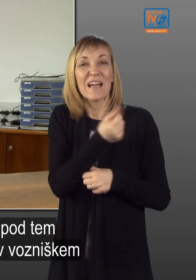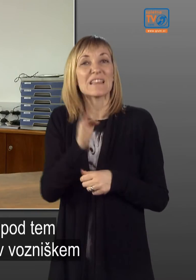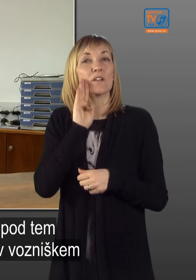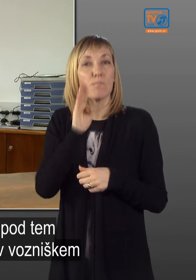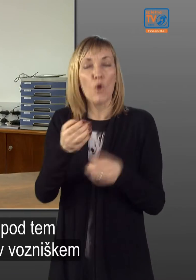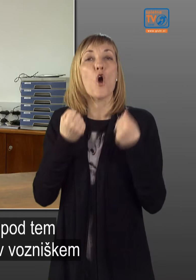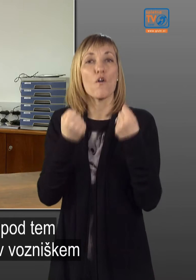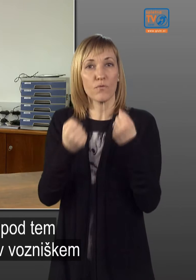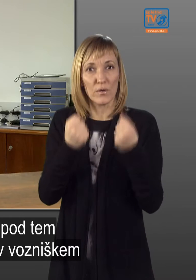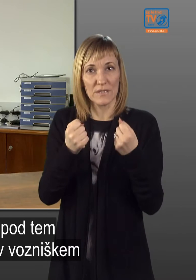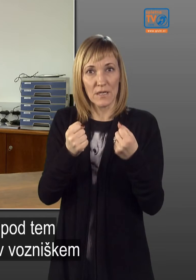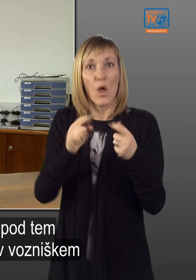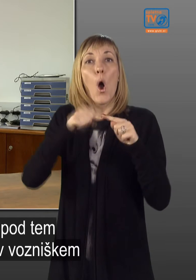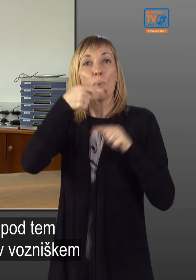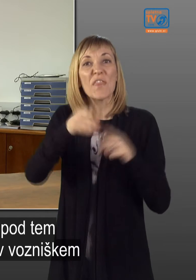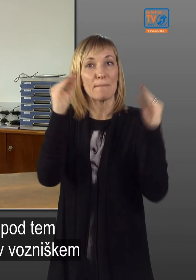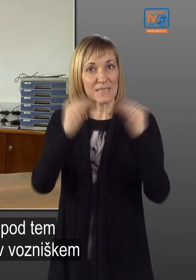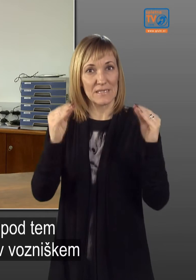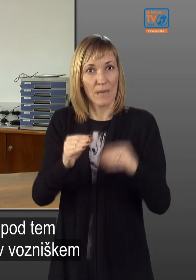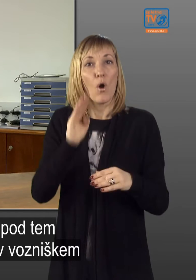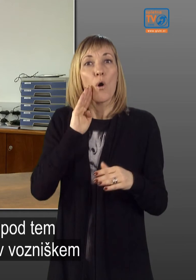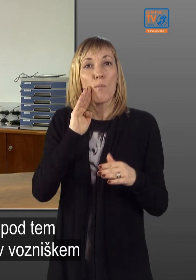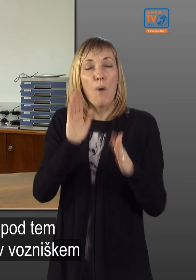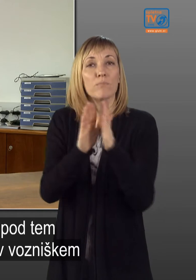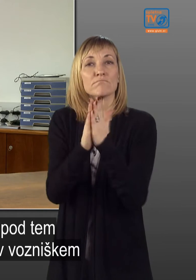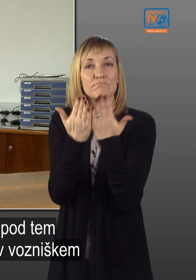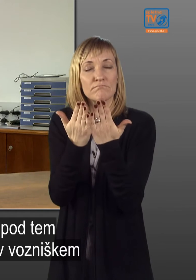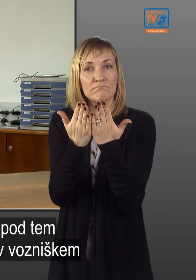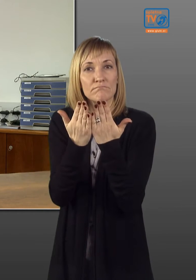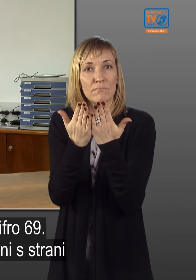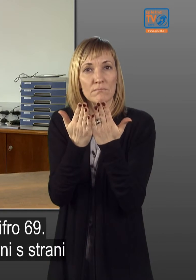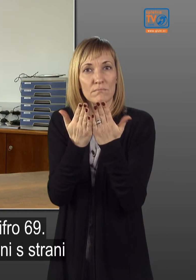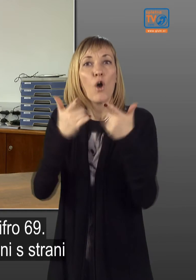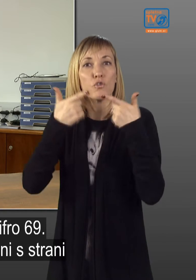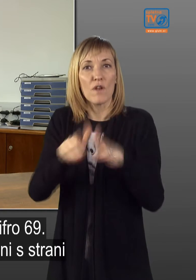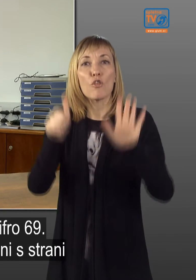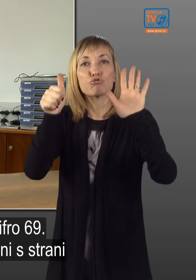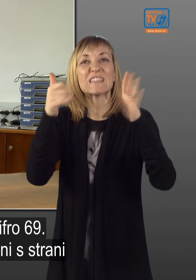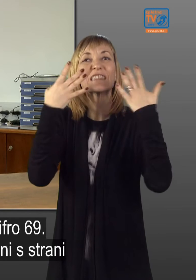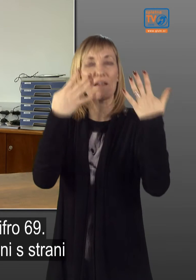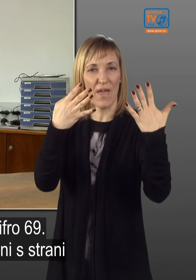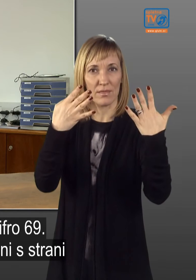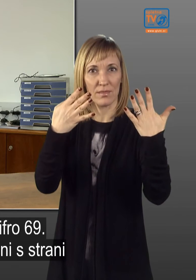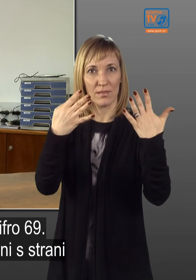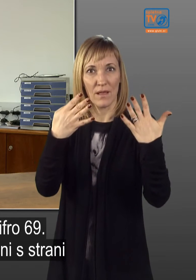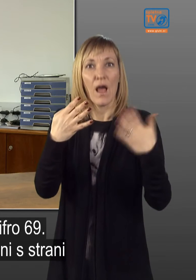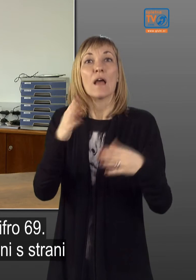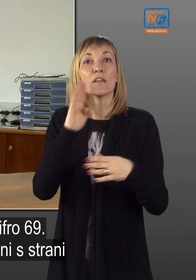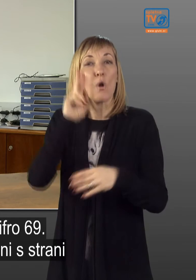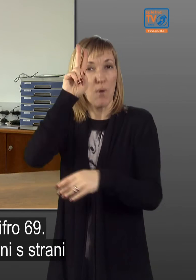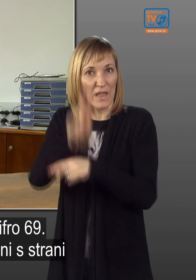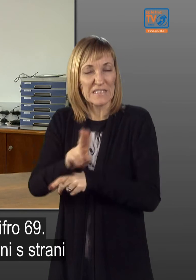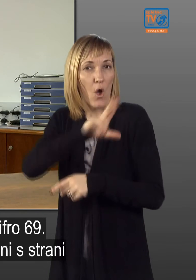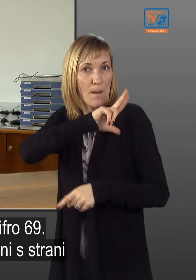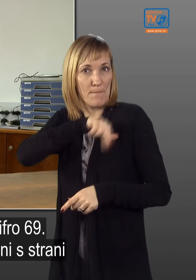Vozniki, kateri bodo vozili pod tem režimom, bodo imeli tudi v vozniškem dovoljenju vpisano šifro 69. In tudi,